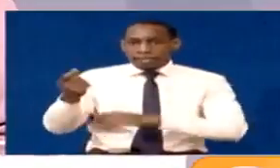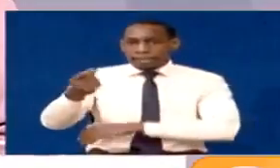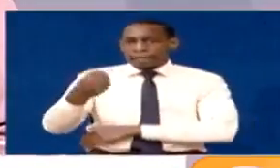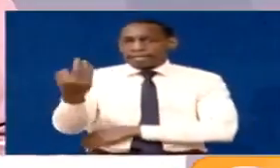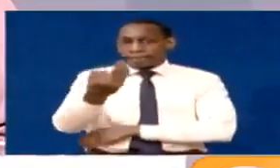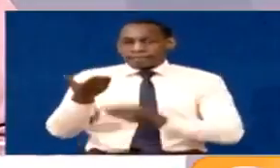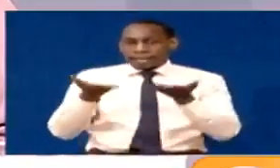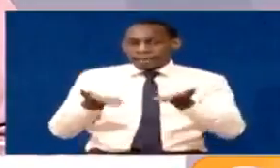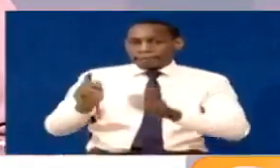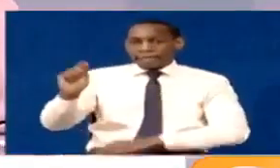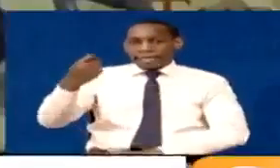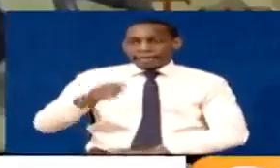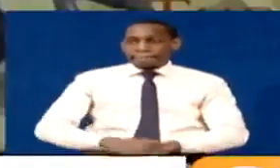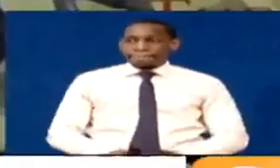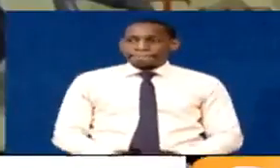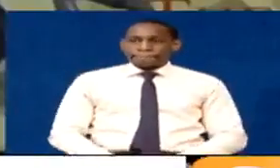Machi humu nchini.